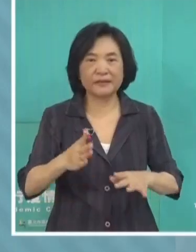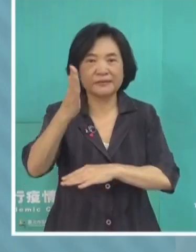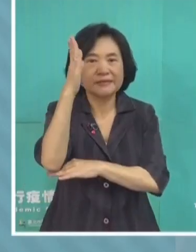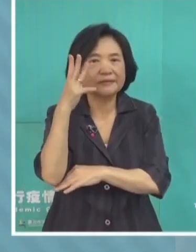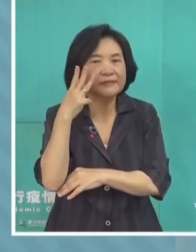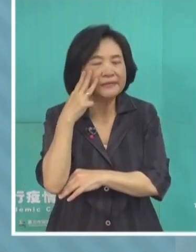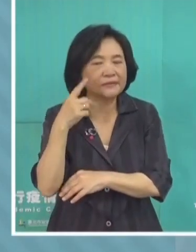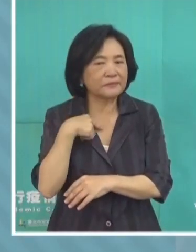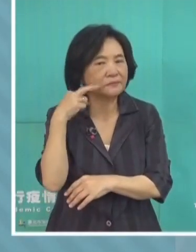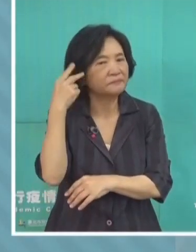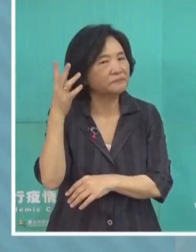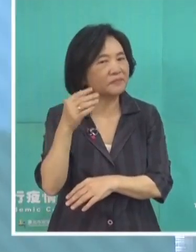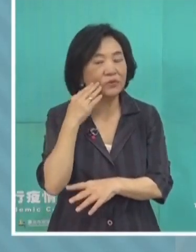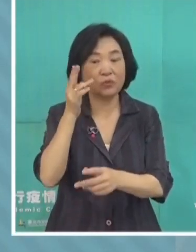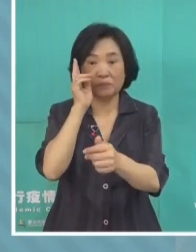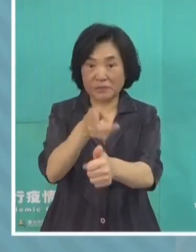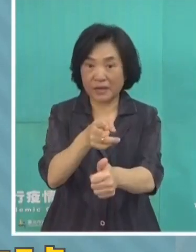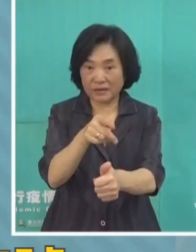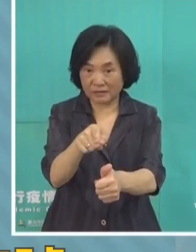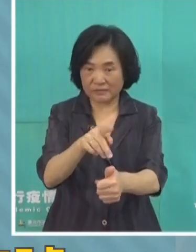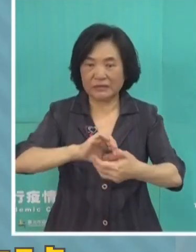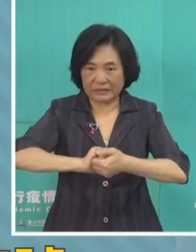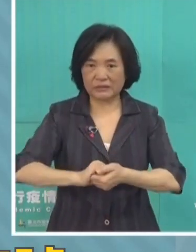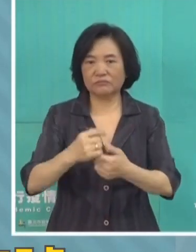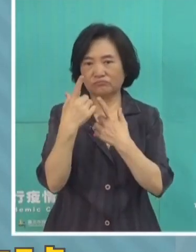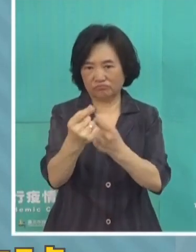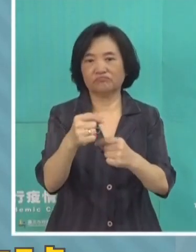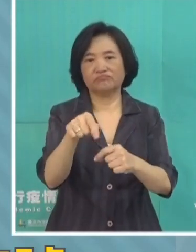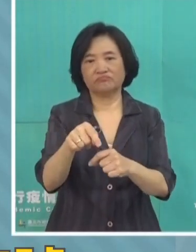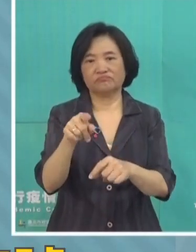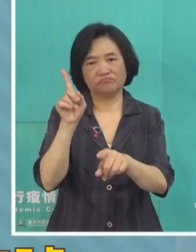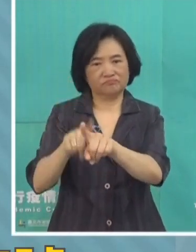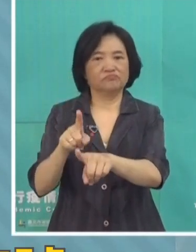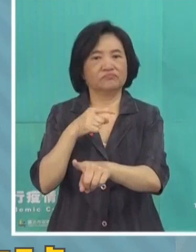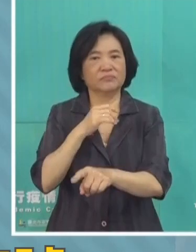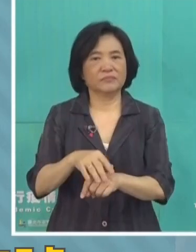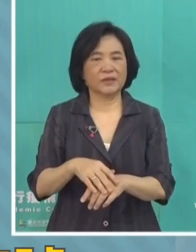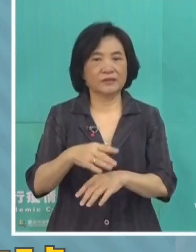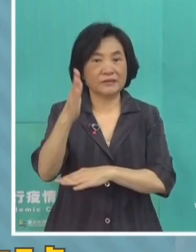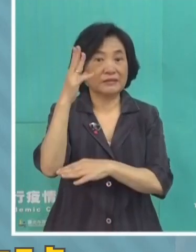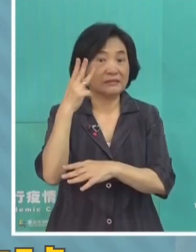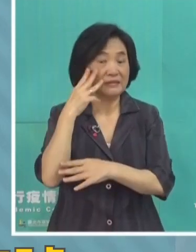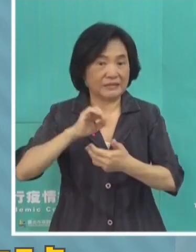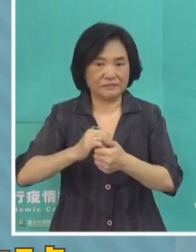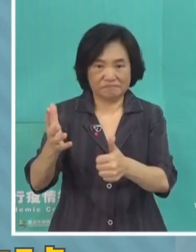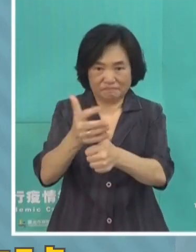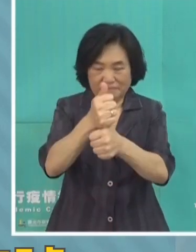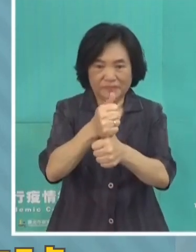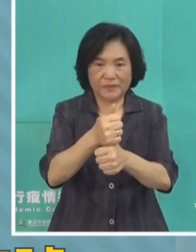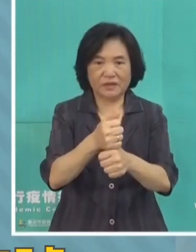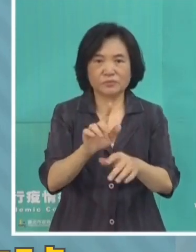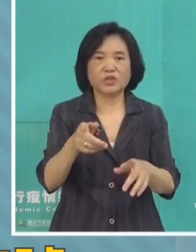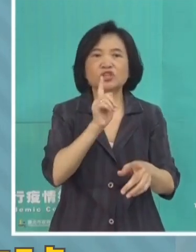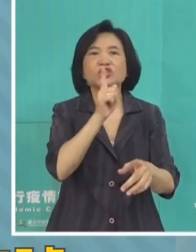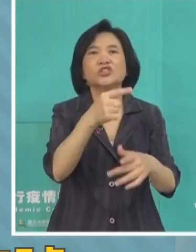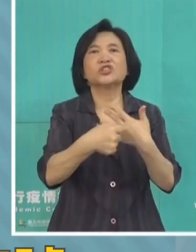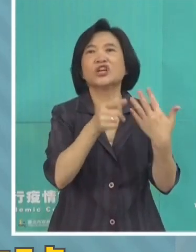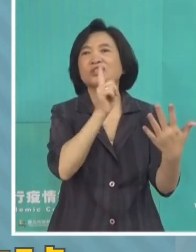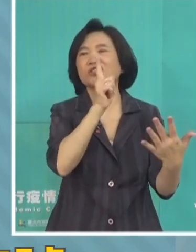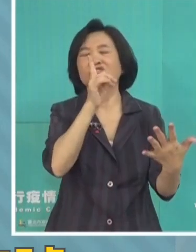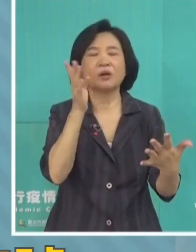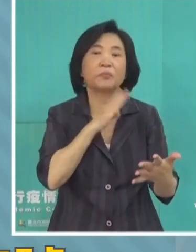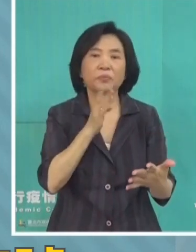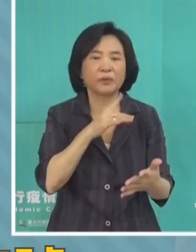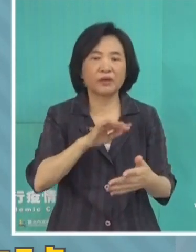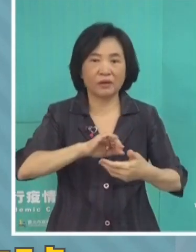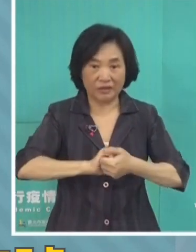这样了哦，一旦下命令要能够执行，所以政治的核心是执行力，不是喊口号。就是说，我说要下